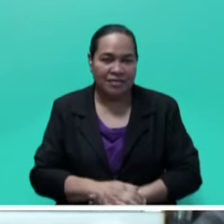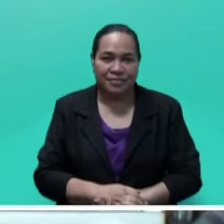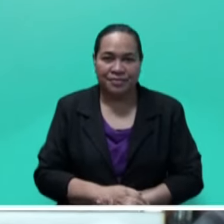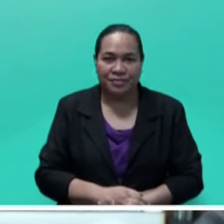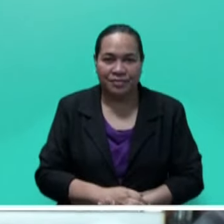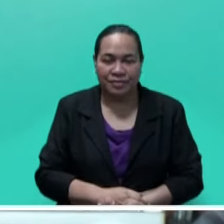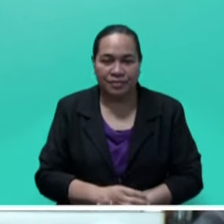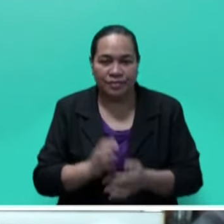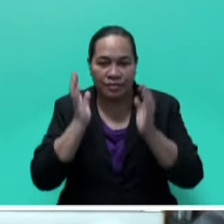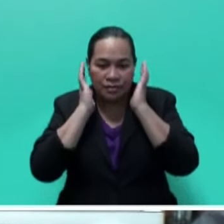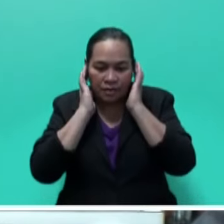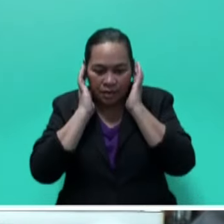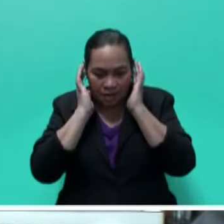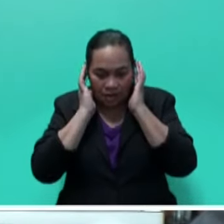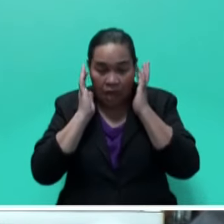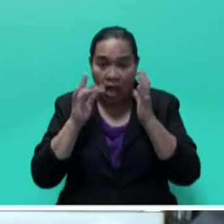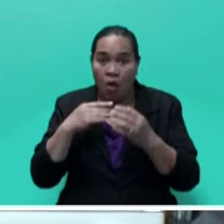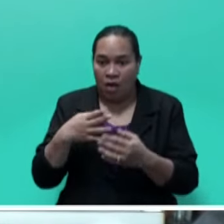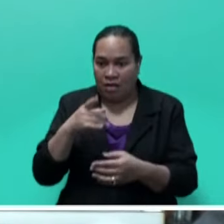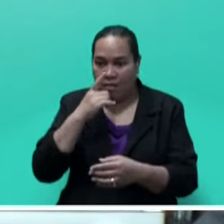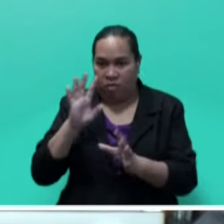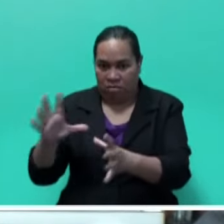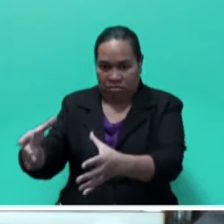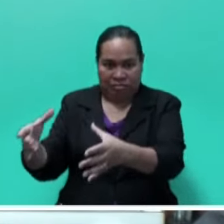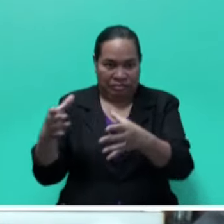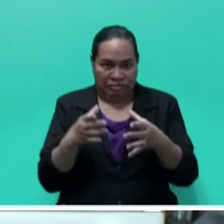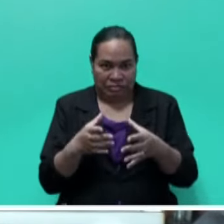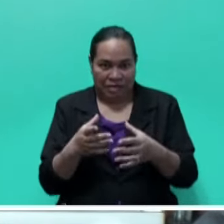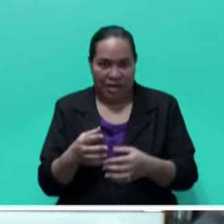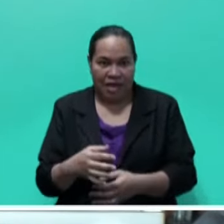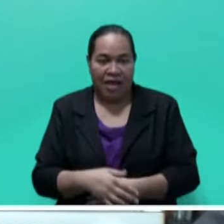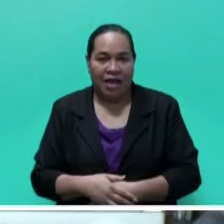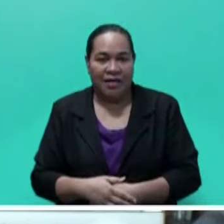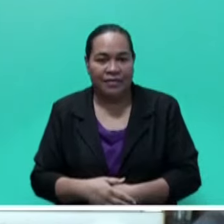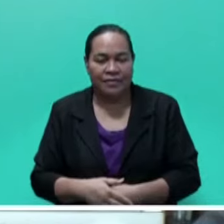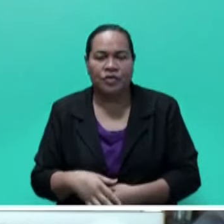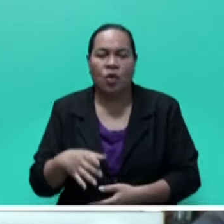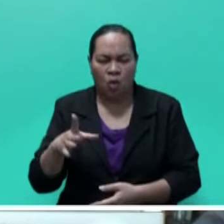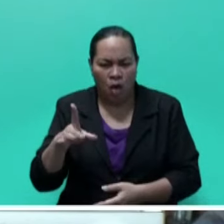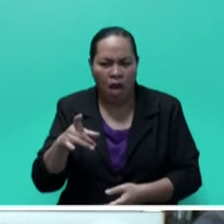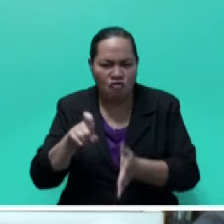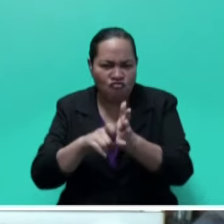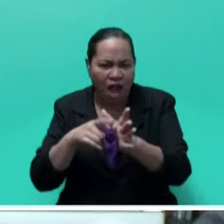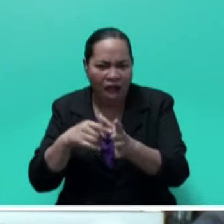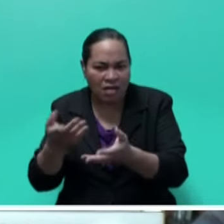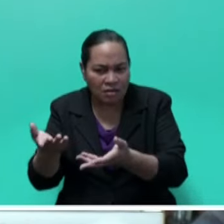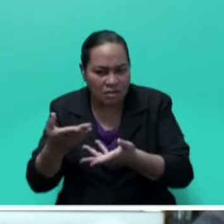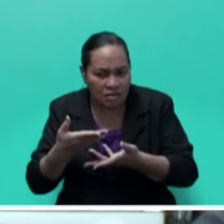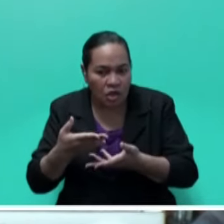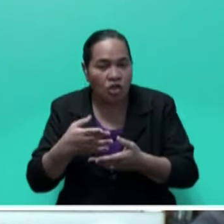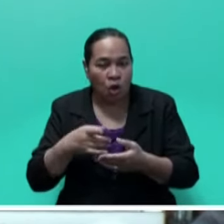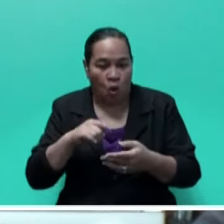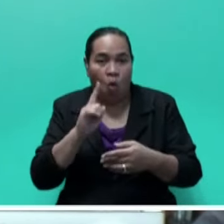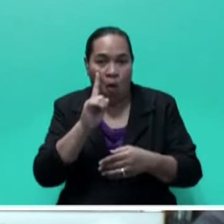Ni mai dingo mina kawai mai na e sana turang ora mani vandamberikina indona